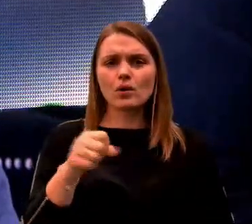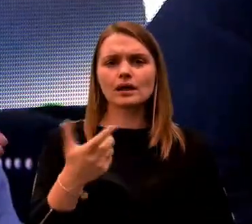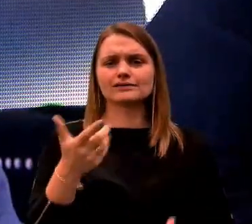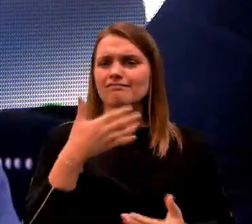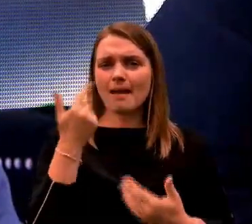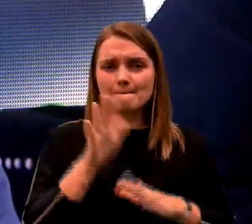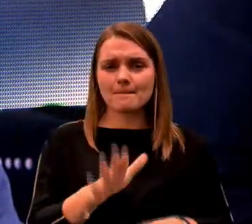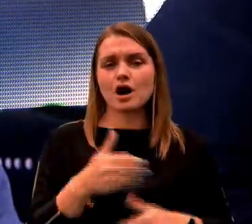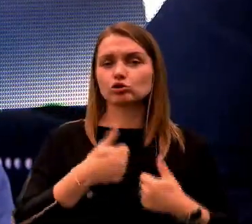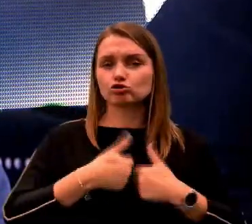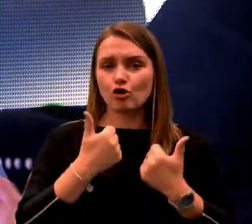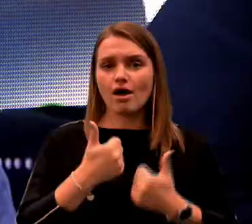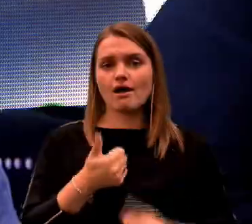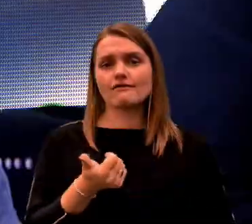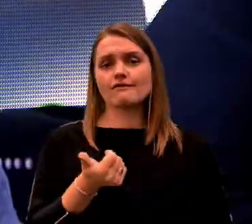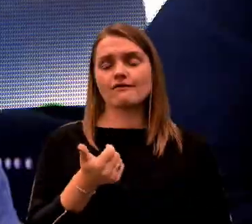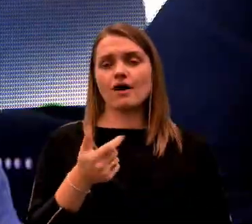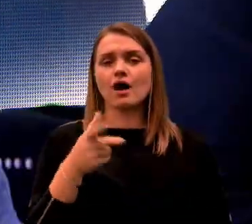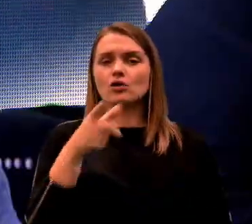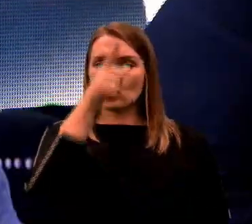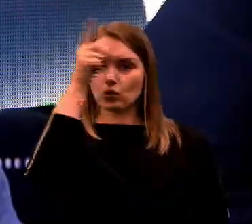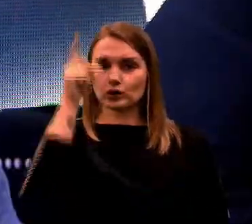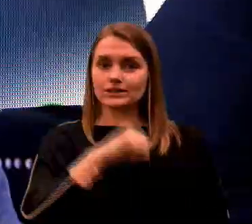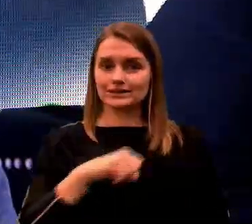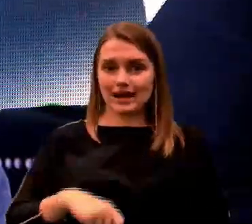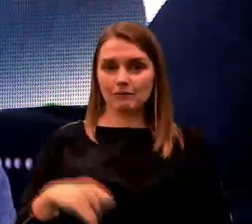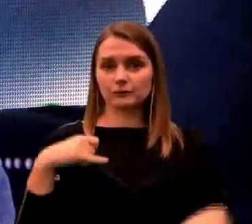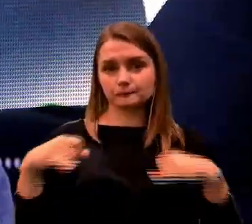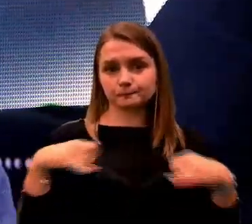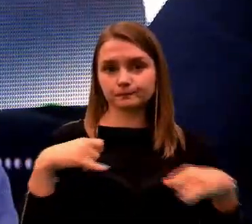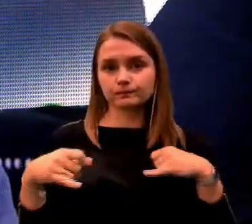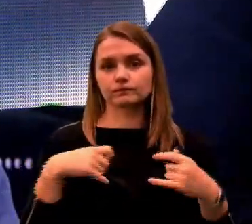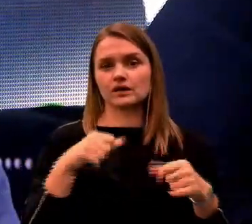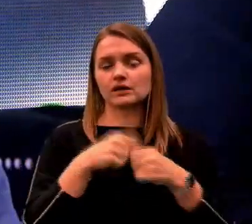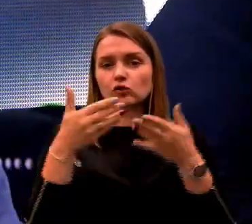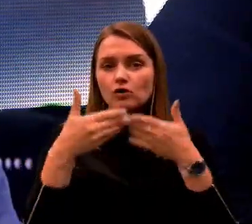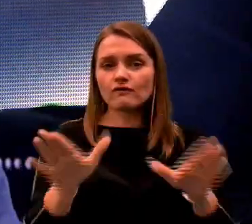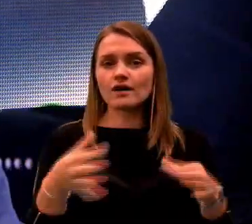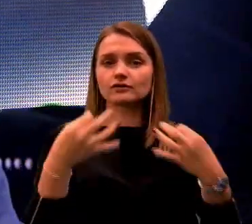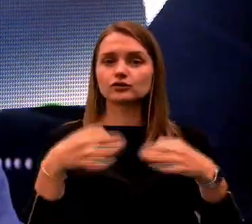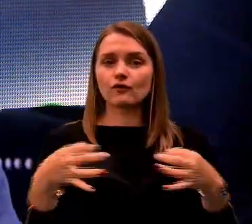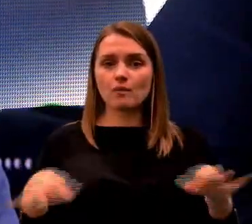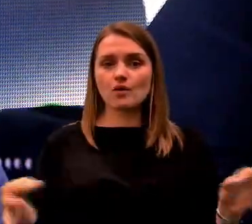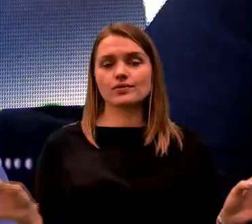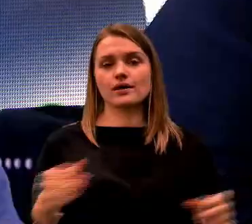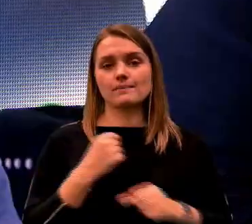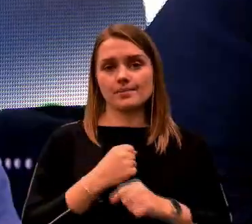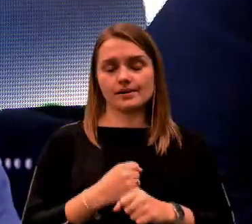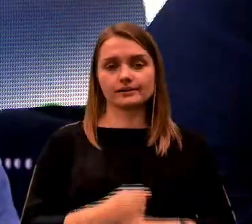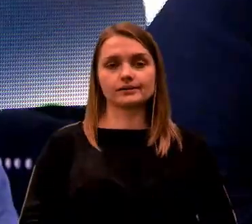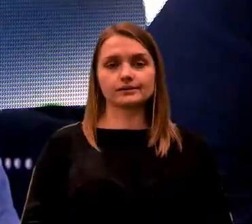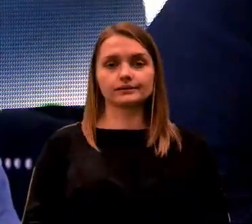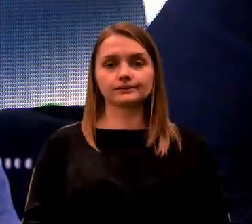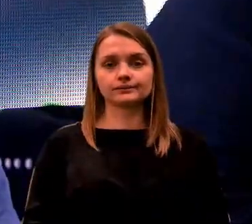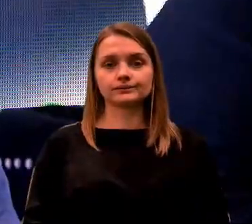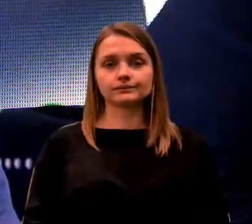szefów, w której ludzie działają w samozarządzających się zespołach, w których jest pełna otwartość, swoboda, transparentność. No